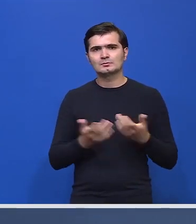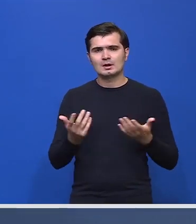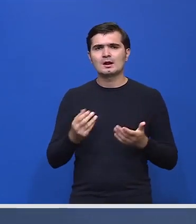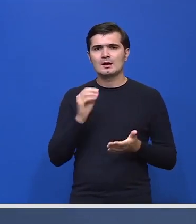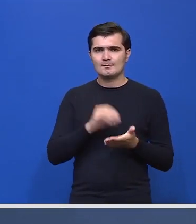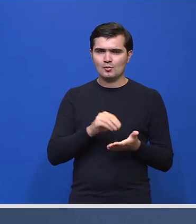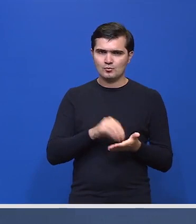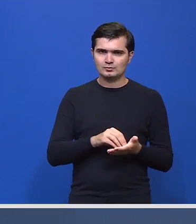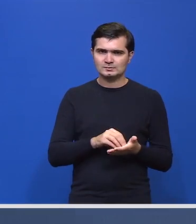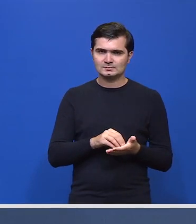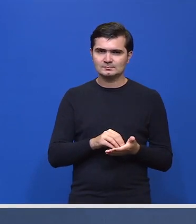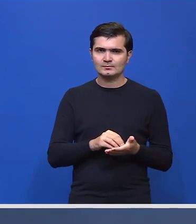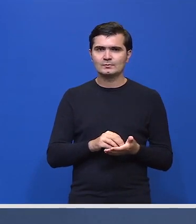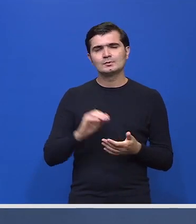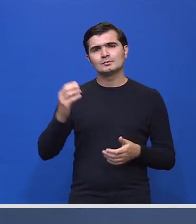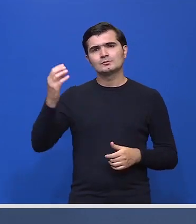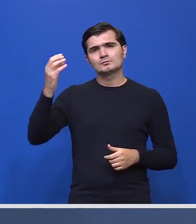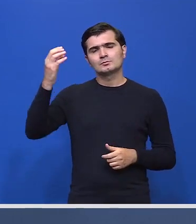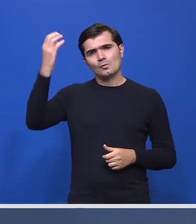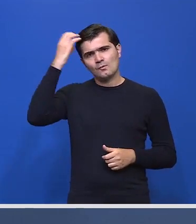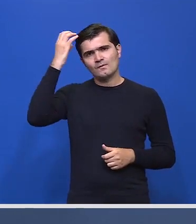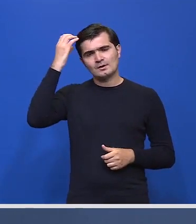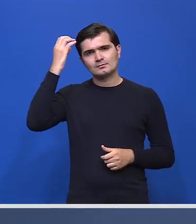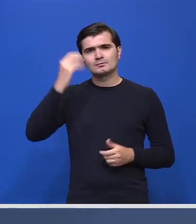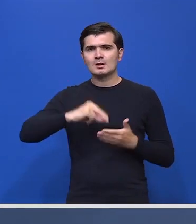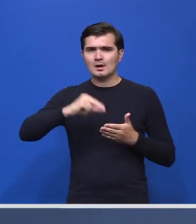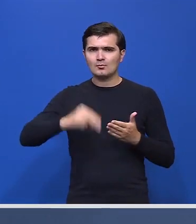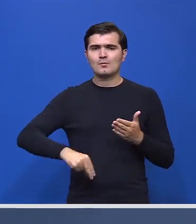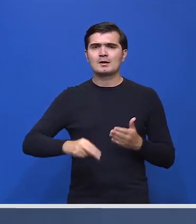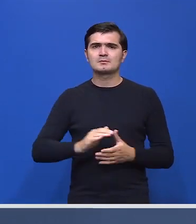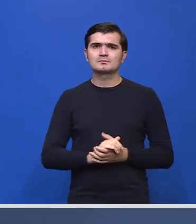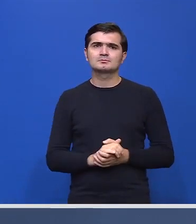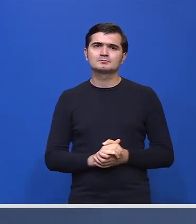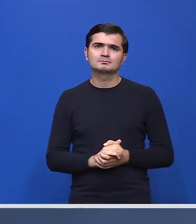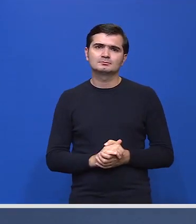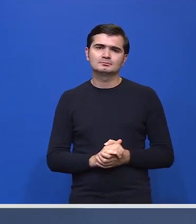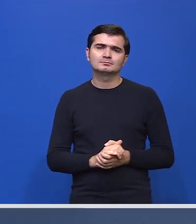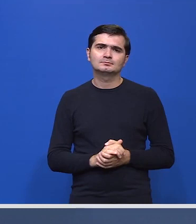l-am propus și guvernul l-a aprobat.